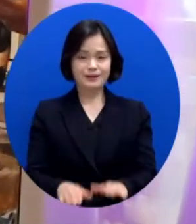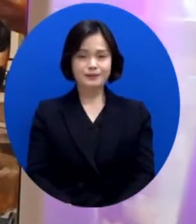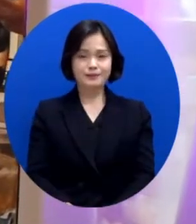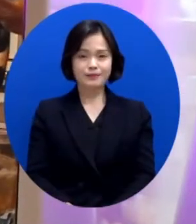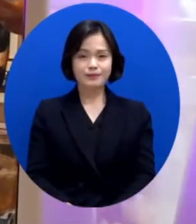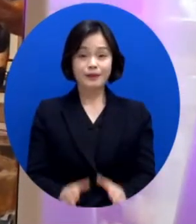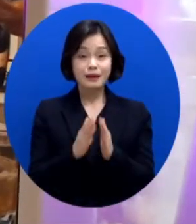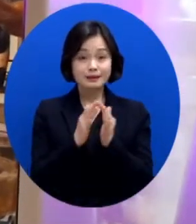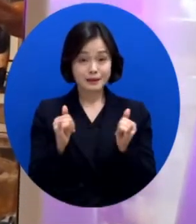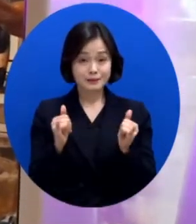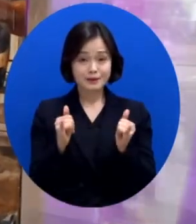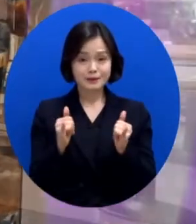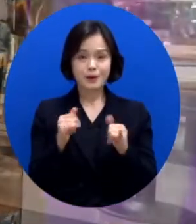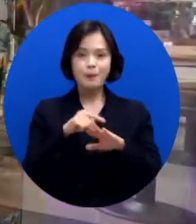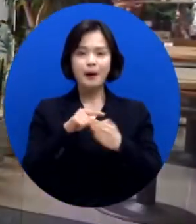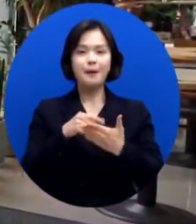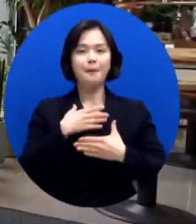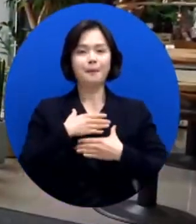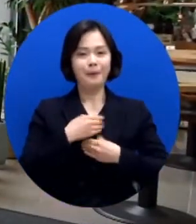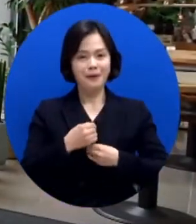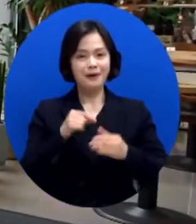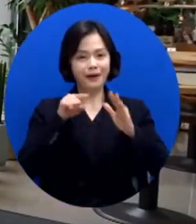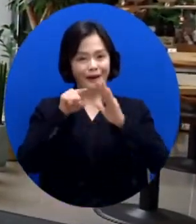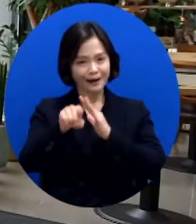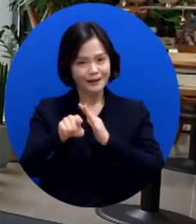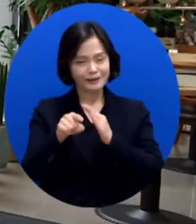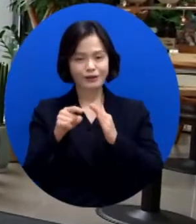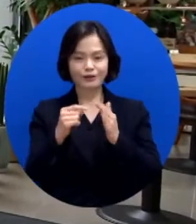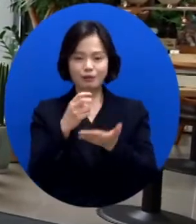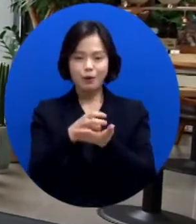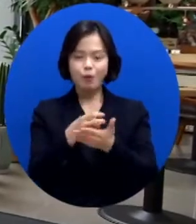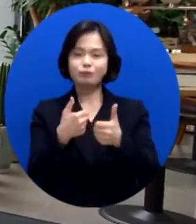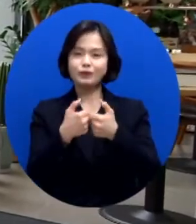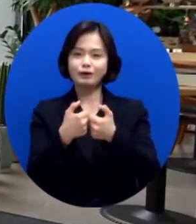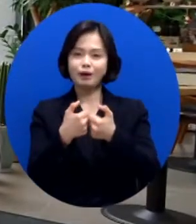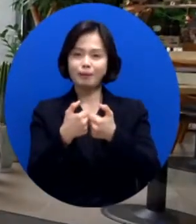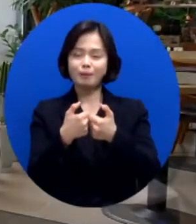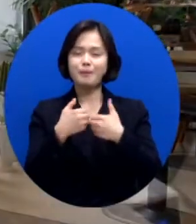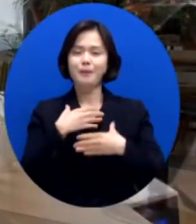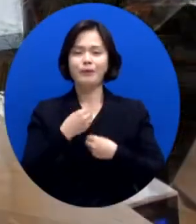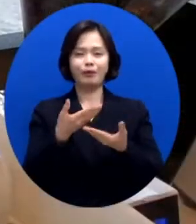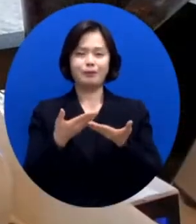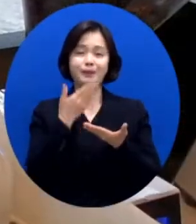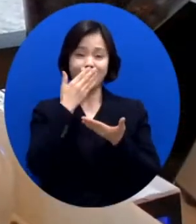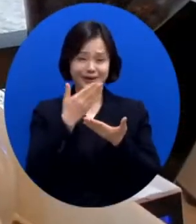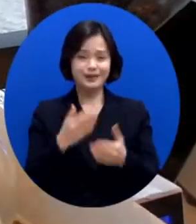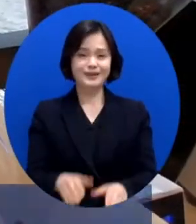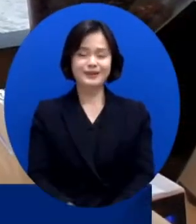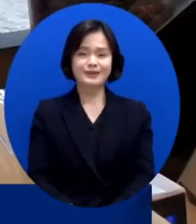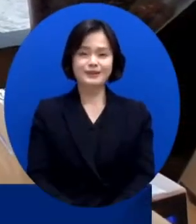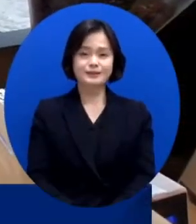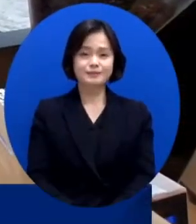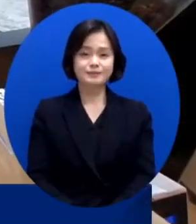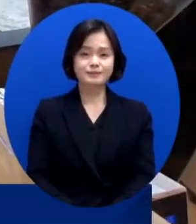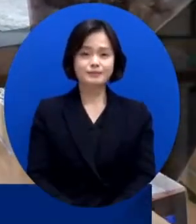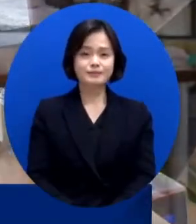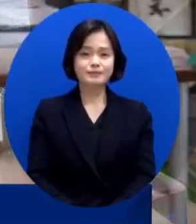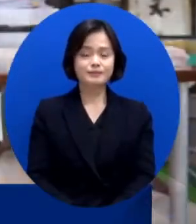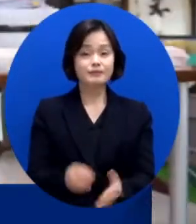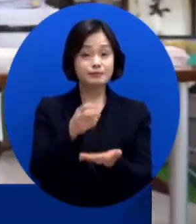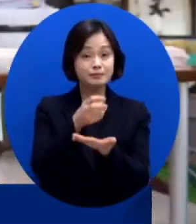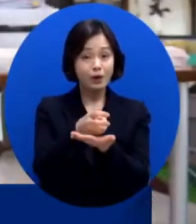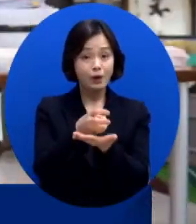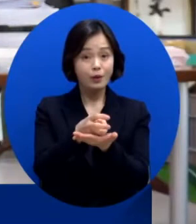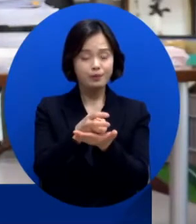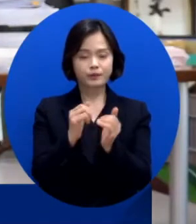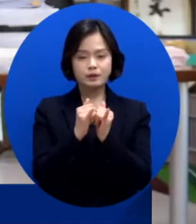안산 시민들이 편하게 방문할 수 있는 법률 사랑방 역할을 감당하고 있습니다. 법이 사회에 굉장히 친숙할 수 있다.